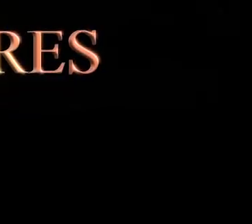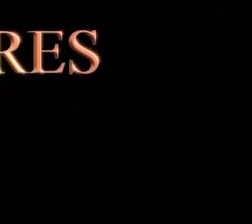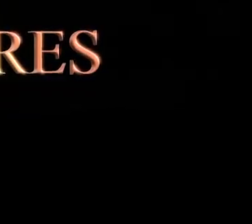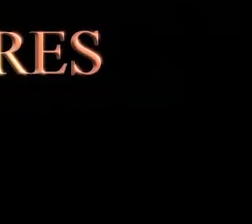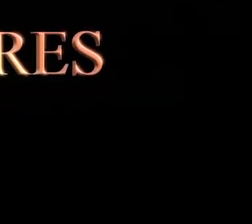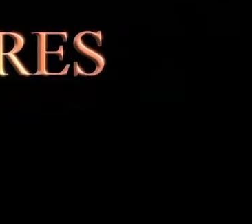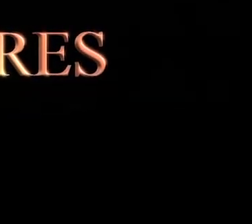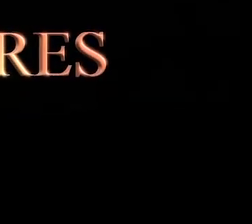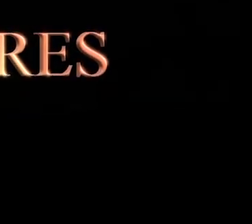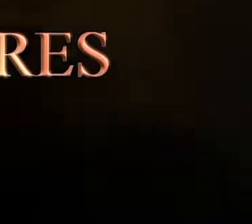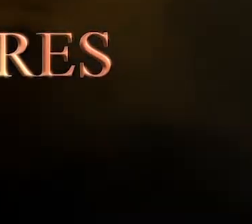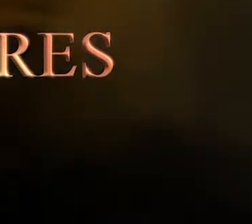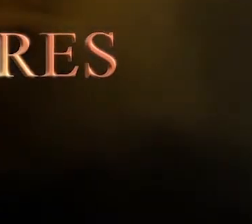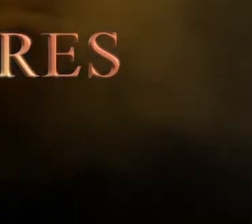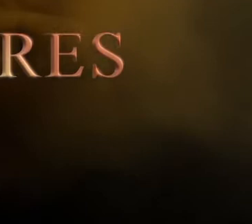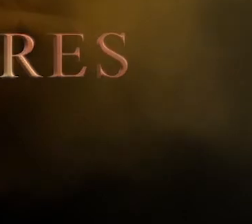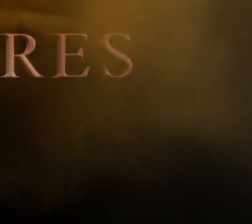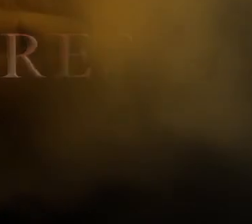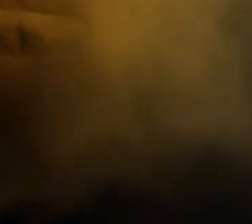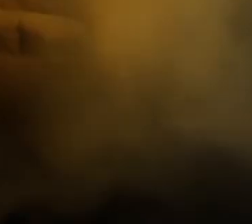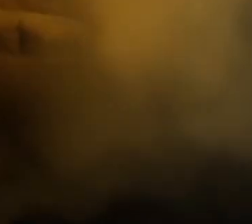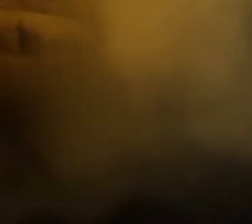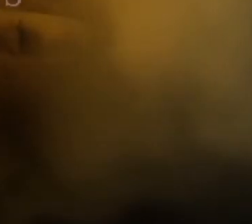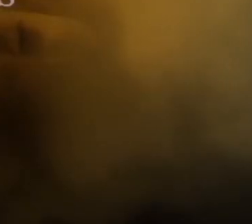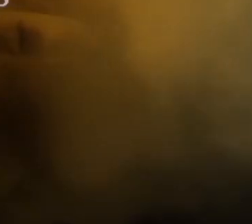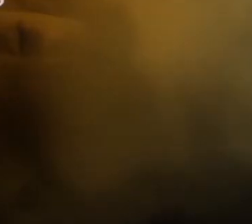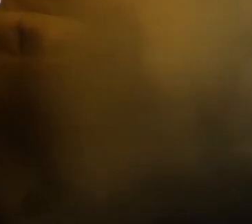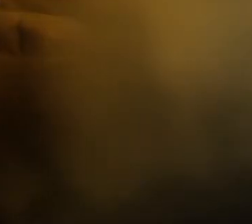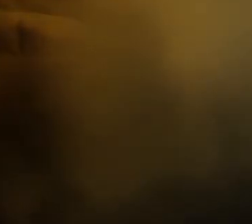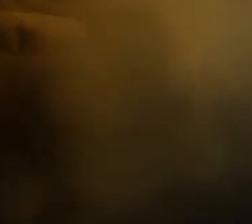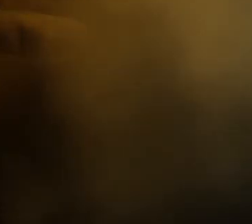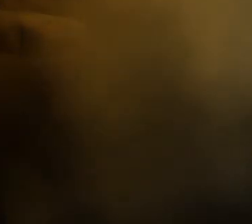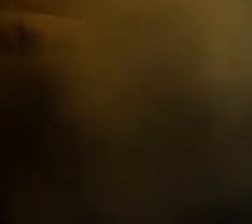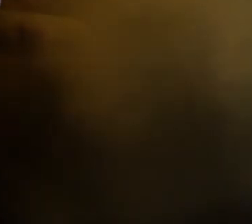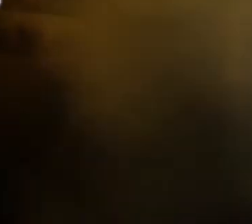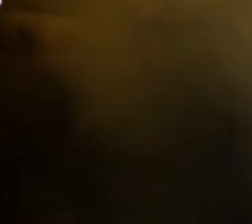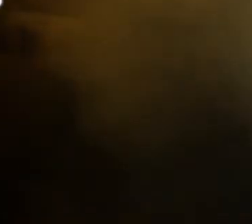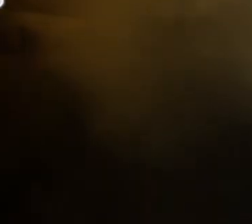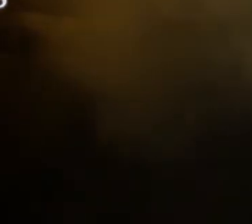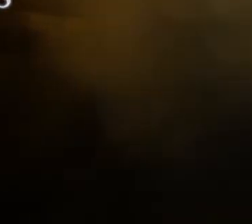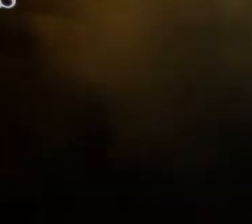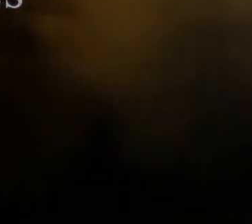batango na yo ya molili, Yesu Kristo azali pene na yo.